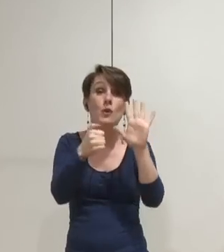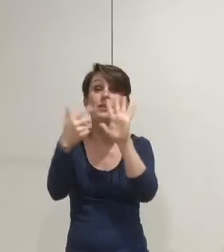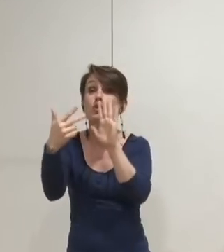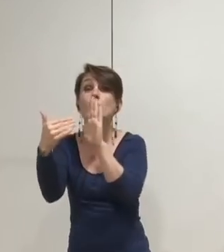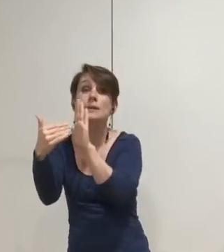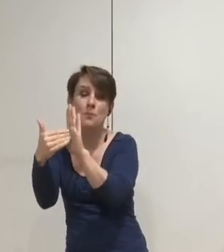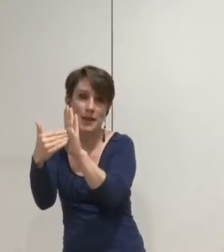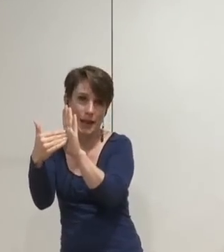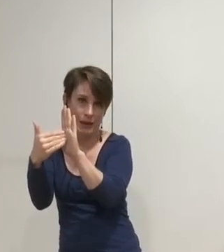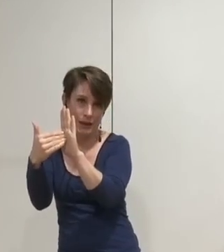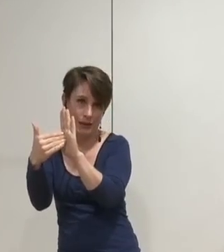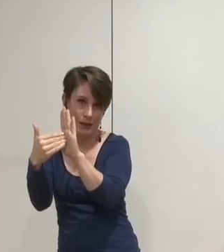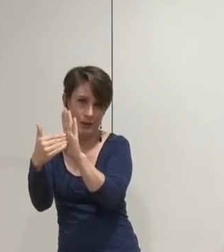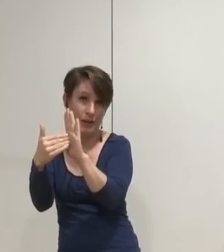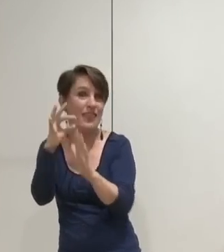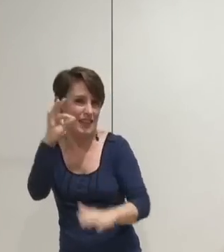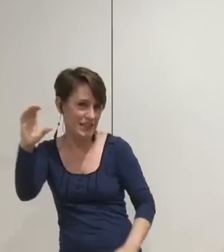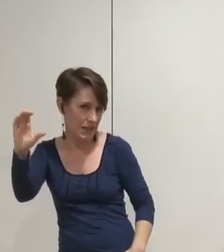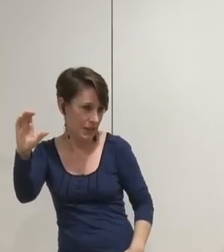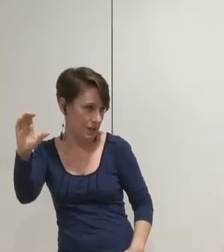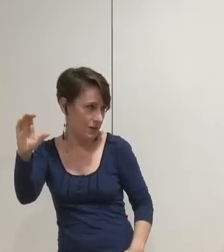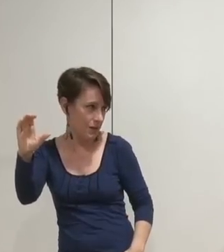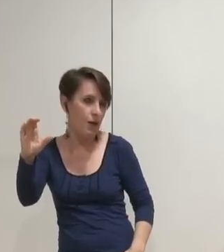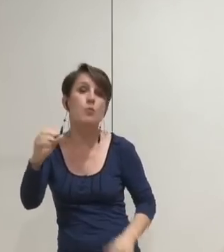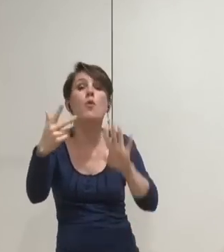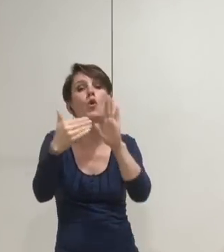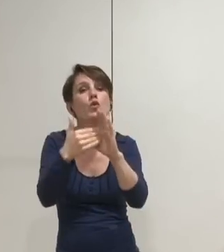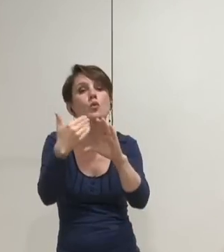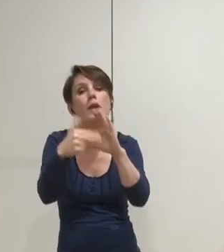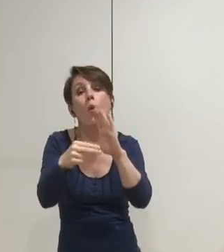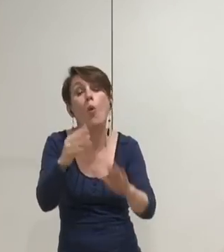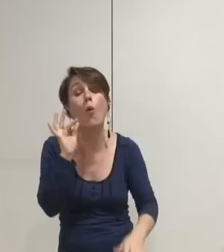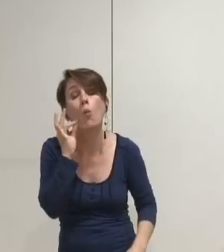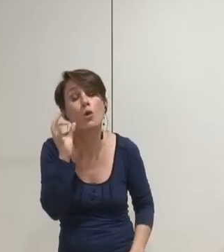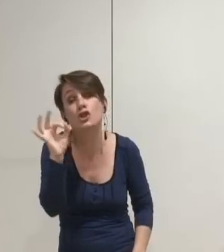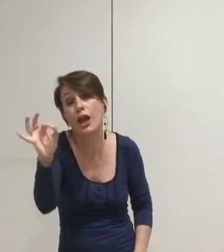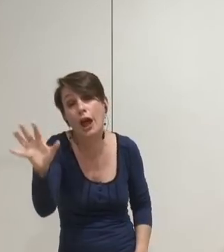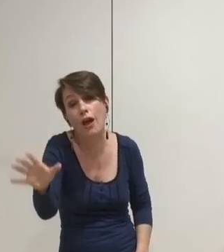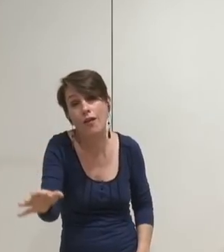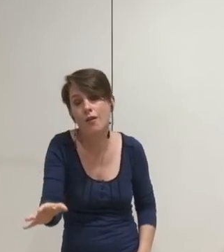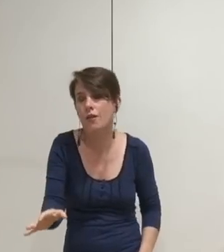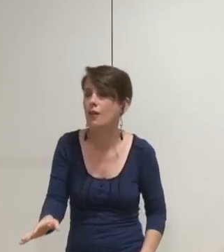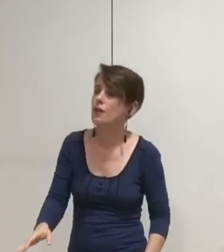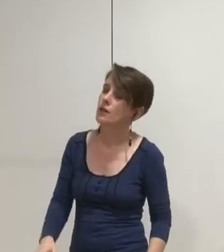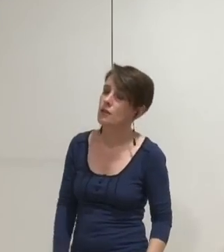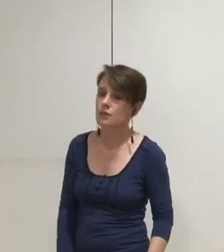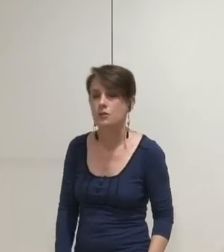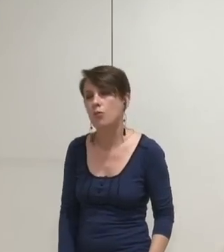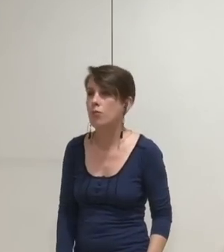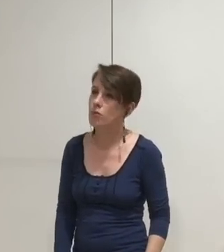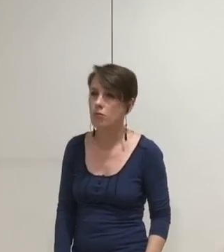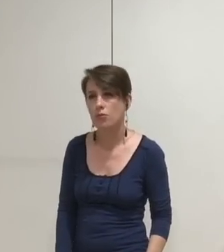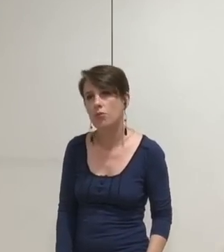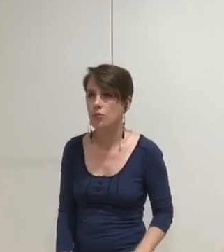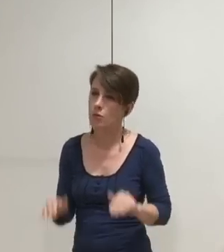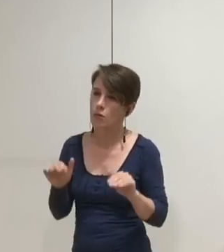Hal ça fait 168 mais vous allez me dire que 8 8000 € c'est rien ça semble que ça